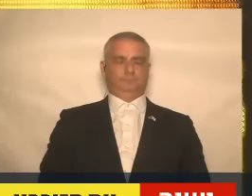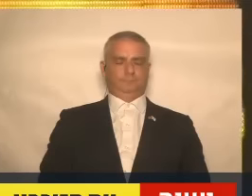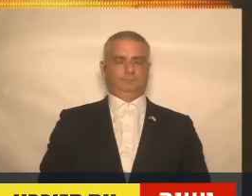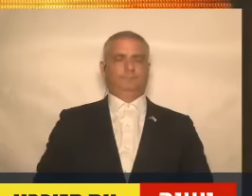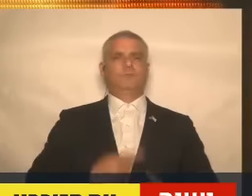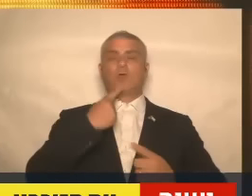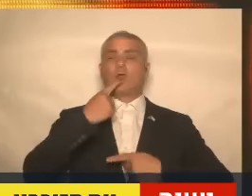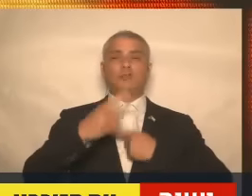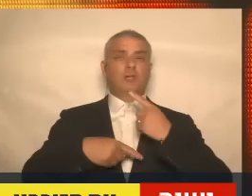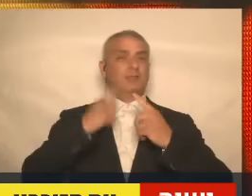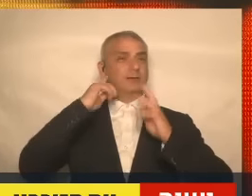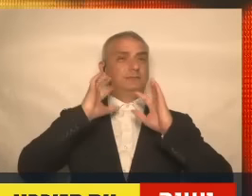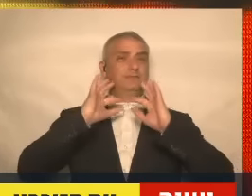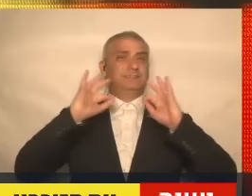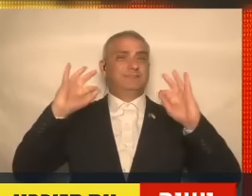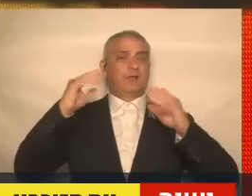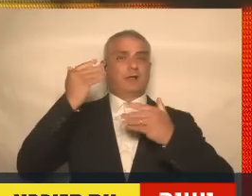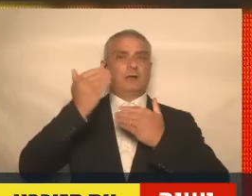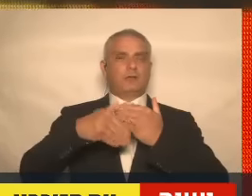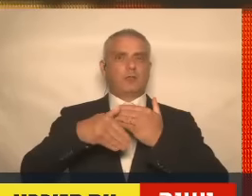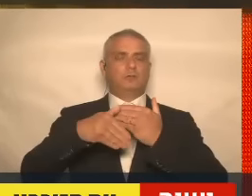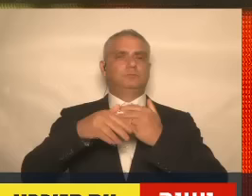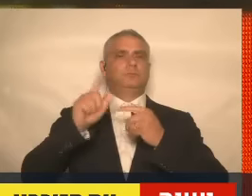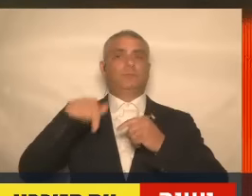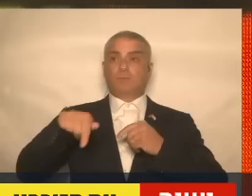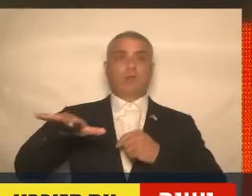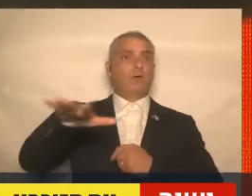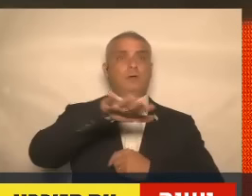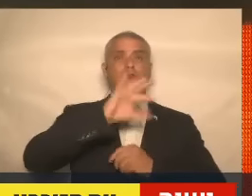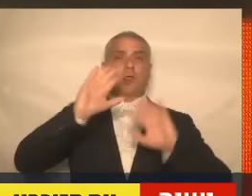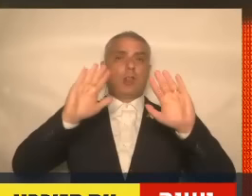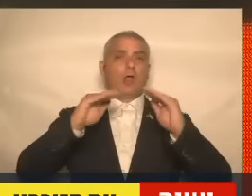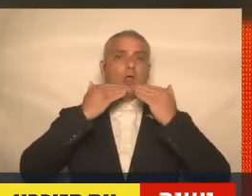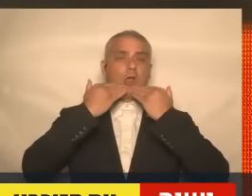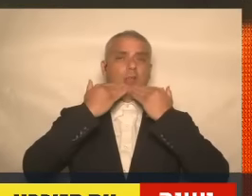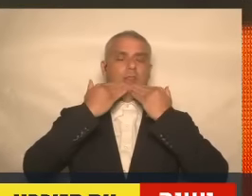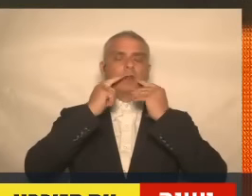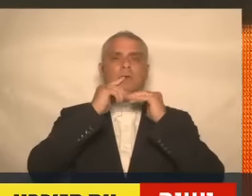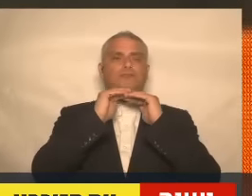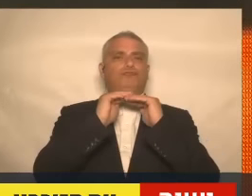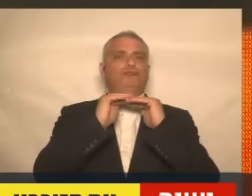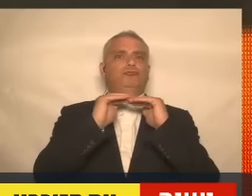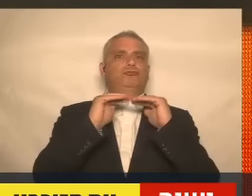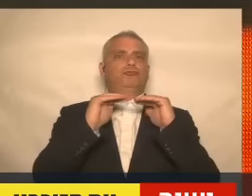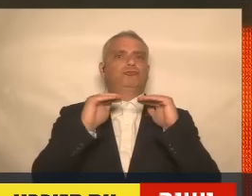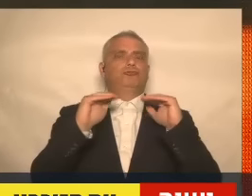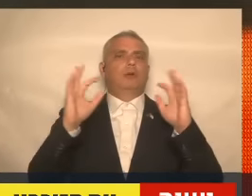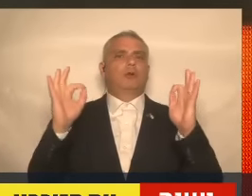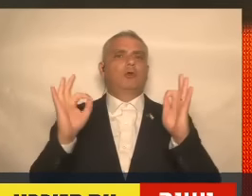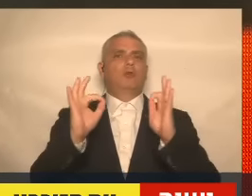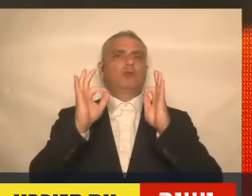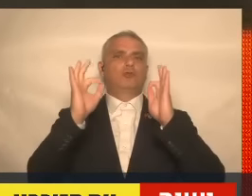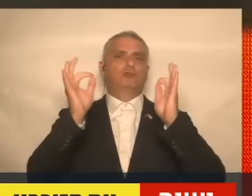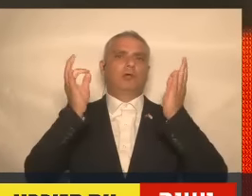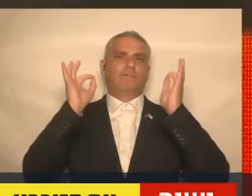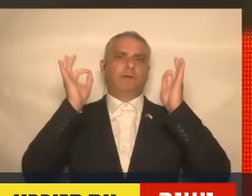כל שנה אחרי הצפירה משתררת כאן ברחבת הכותל המערבי דומיה מקודשת